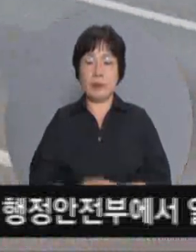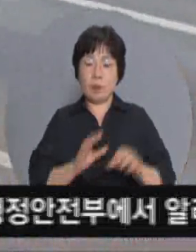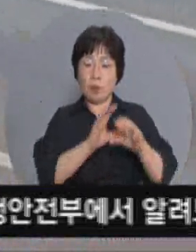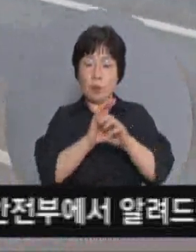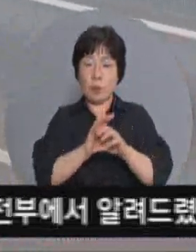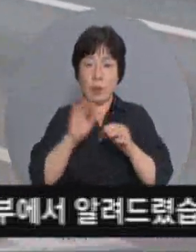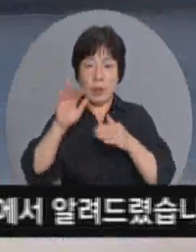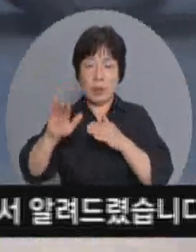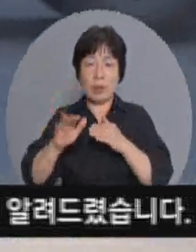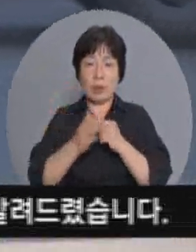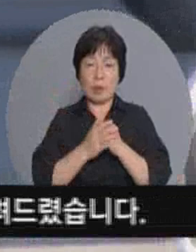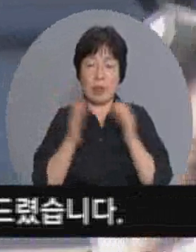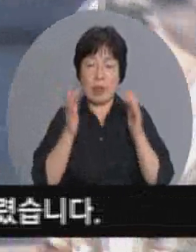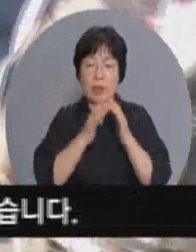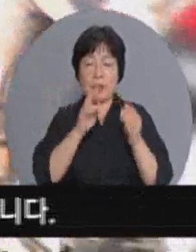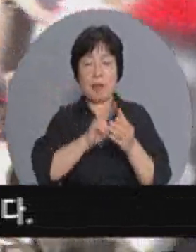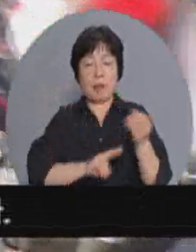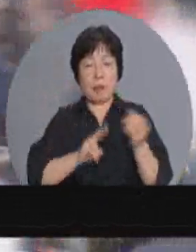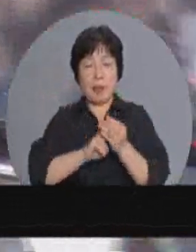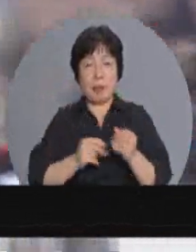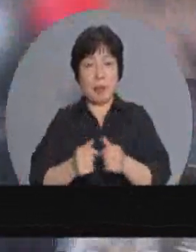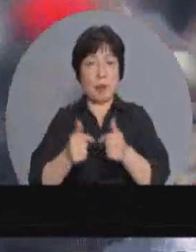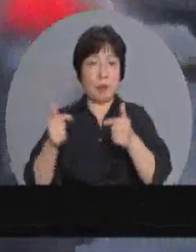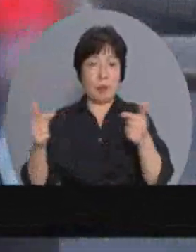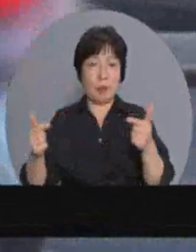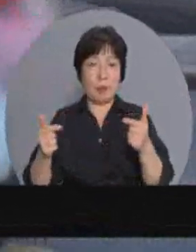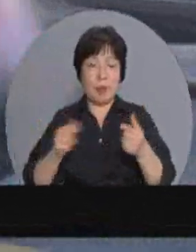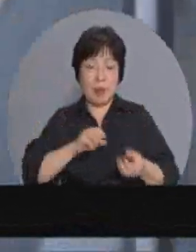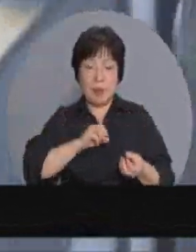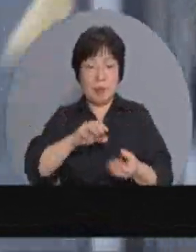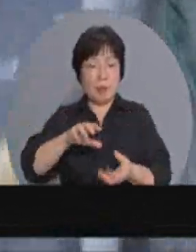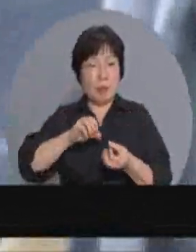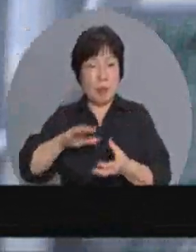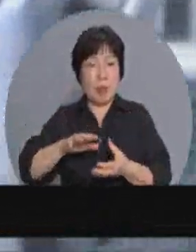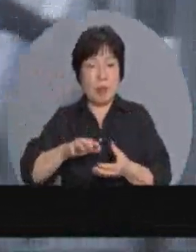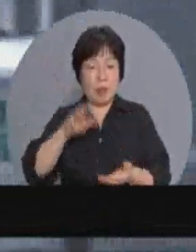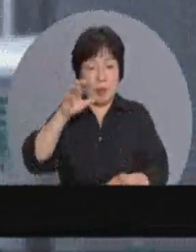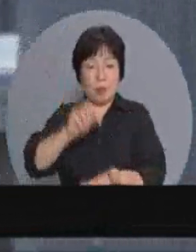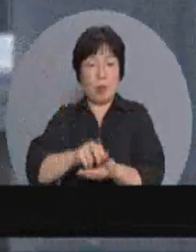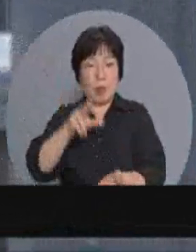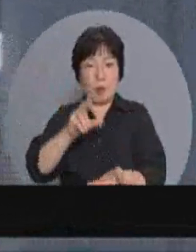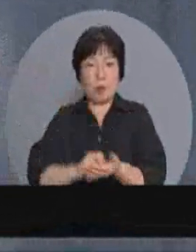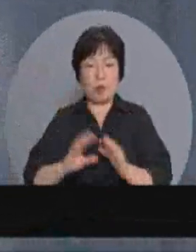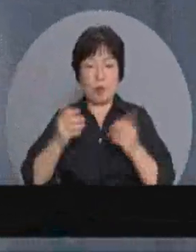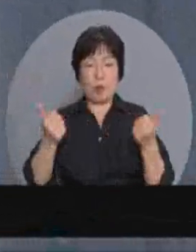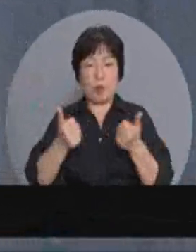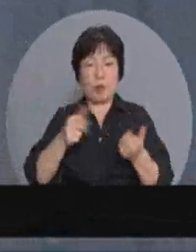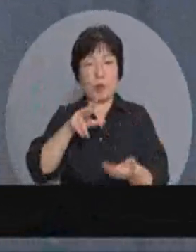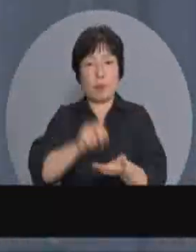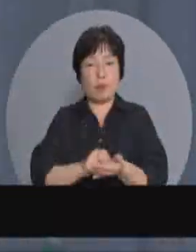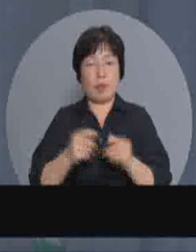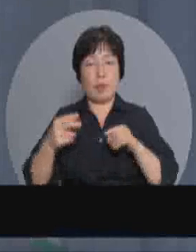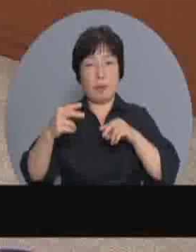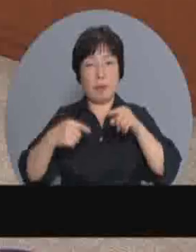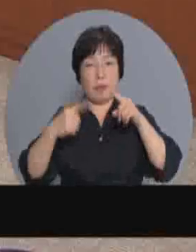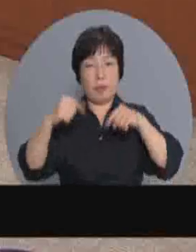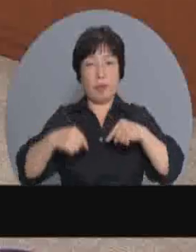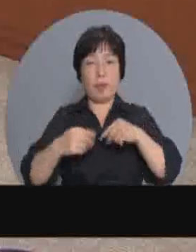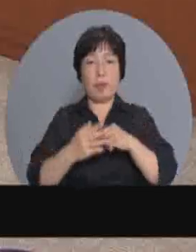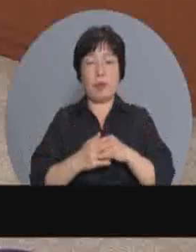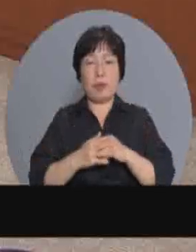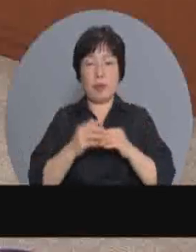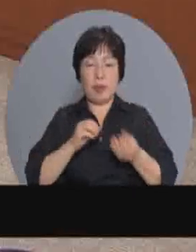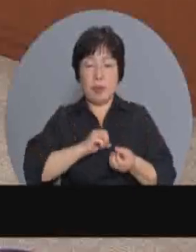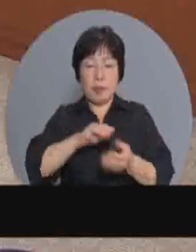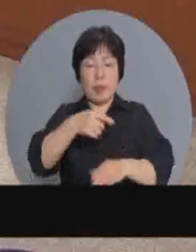코로나19 이후 급성장한 온라인 플랫폼 기업 배달대행 업체의 독과점 문제가 국정감사에서 지적됐습니다.